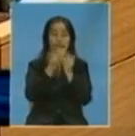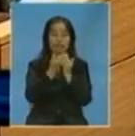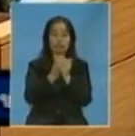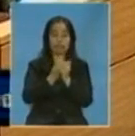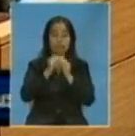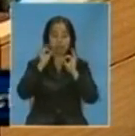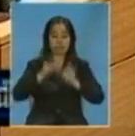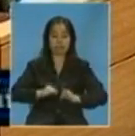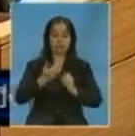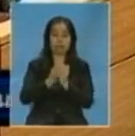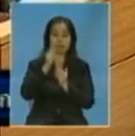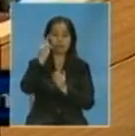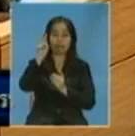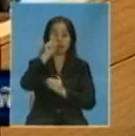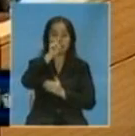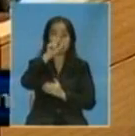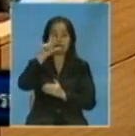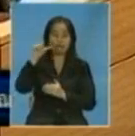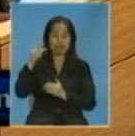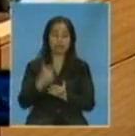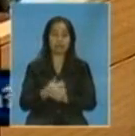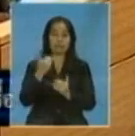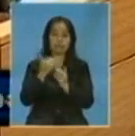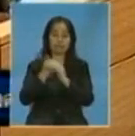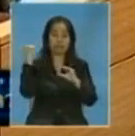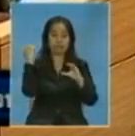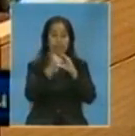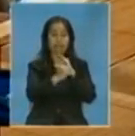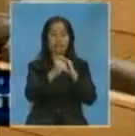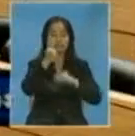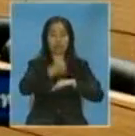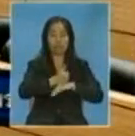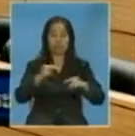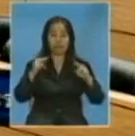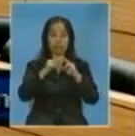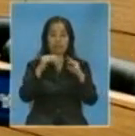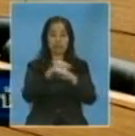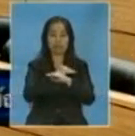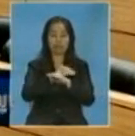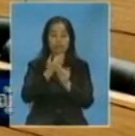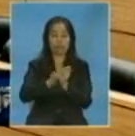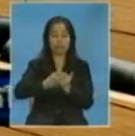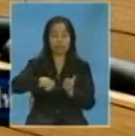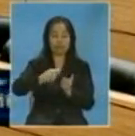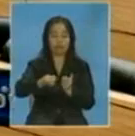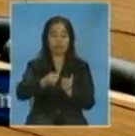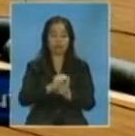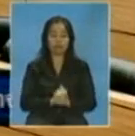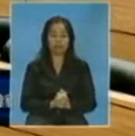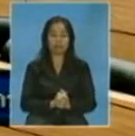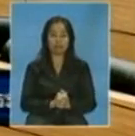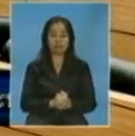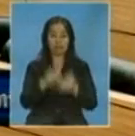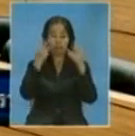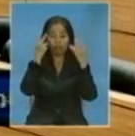ล้านแล้วก็โอนสตางค์2ล้านล้านให้รัฐมนตรีคมนาคมท่านเป็นคนจ่ายสตางค์เพราะท่านนาย